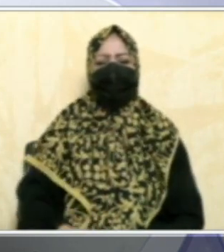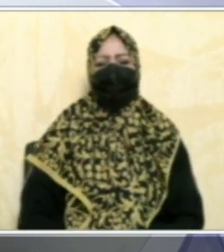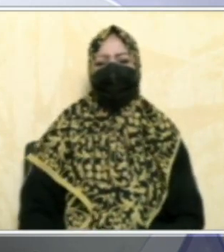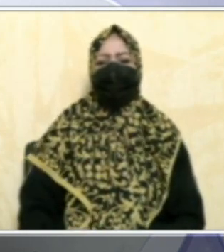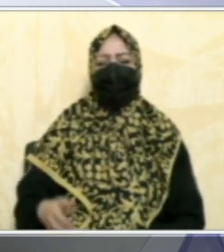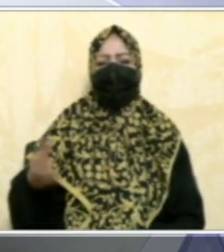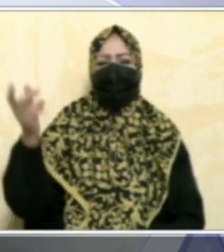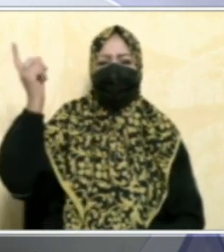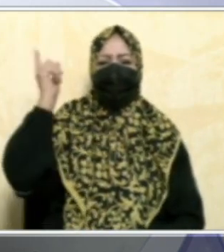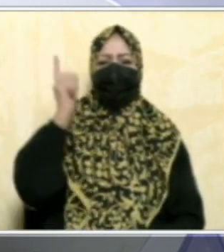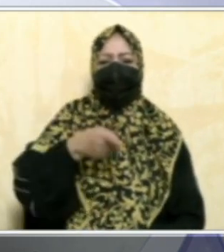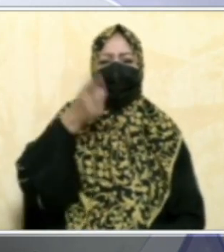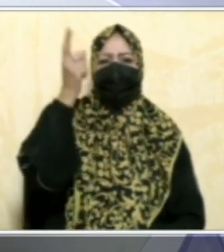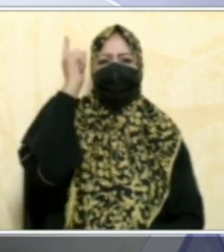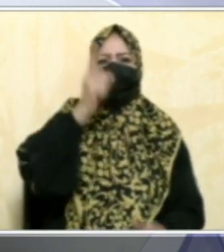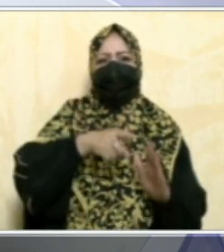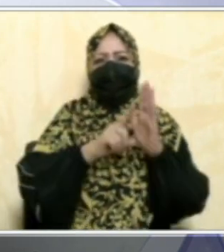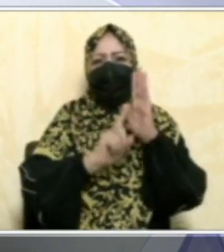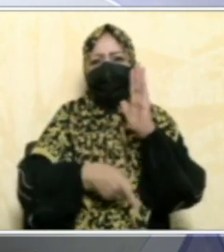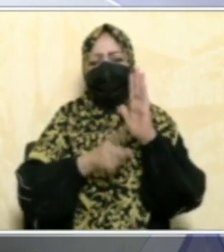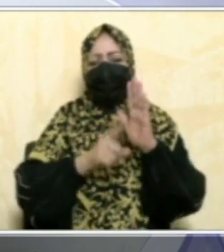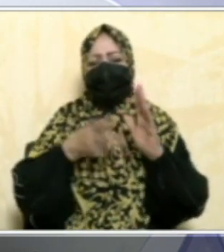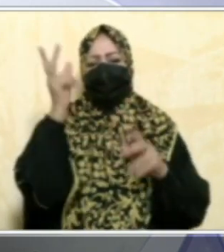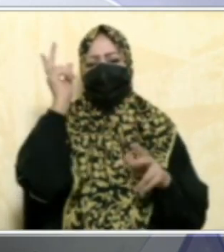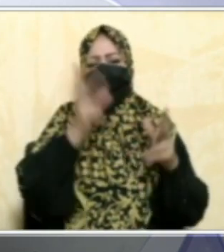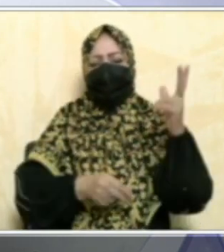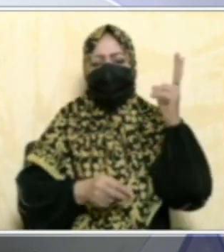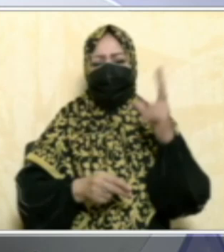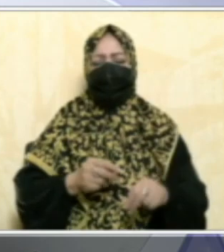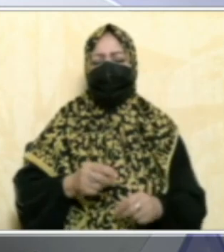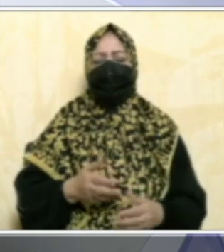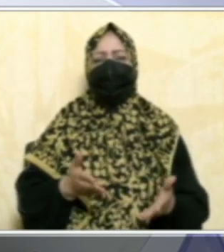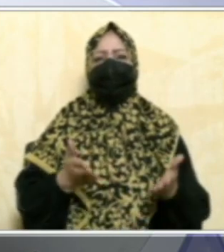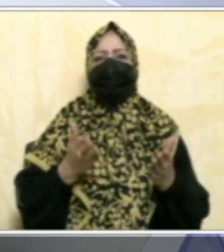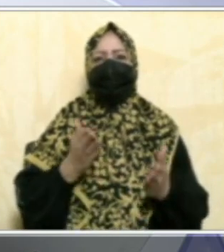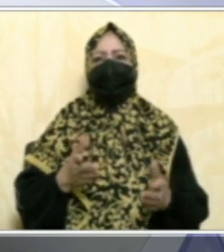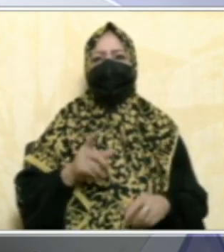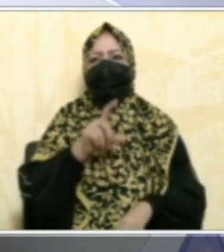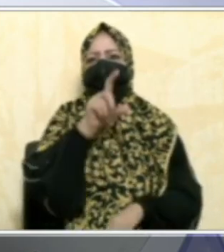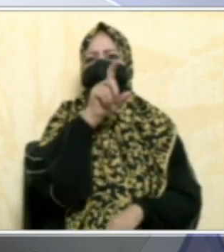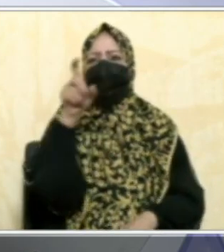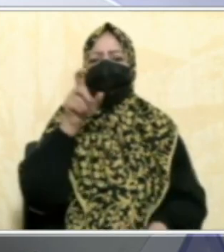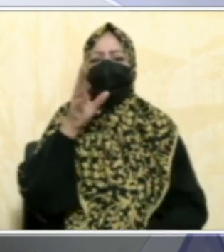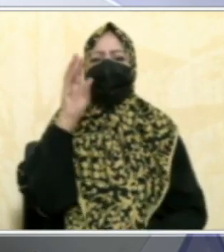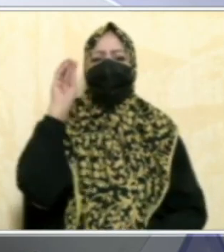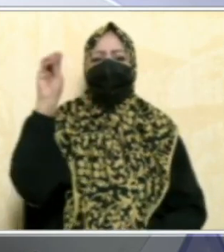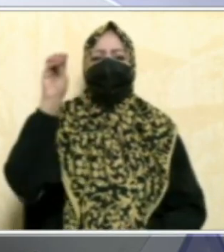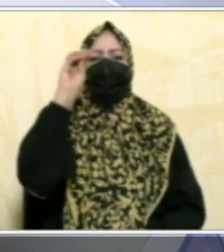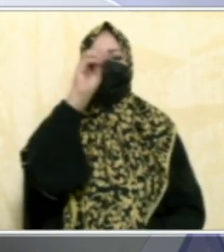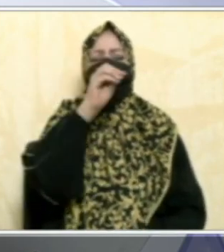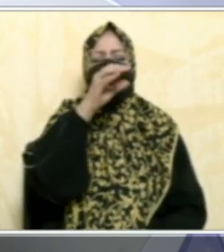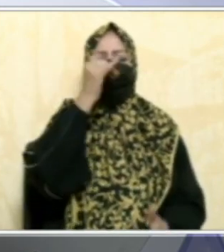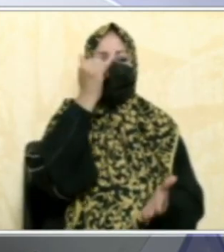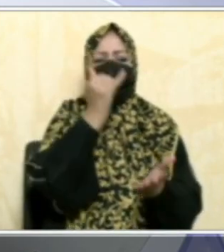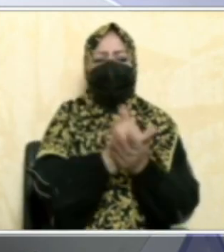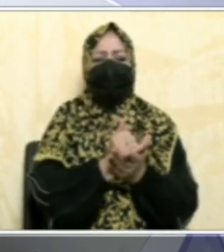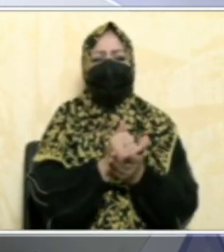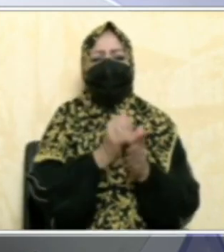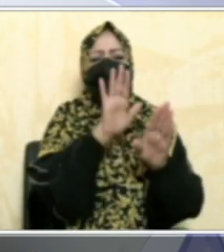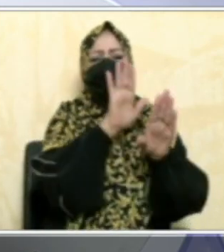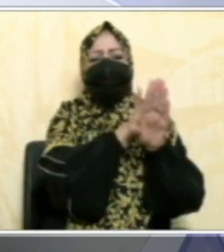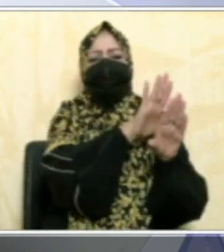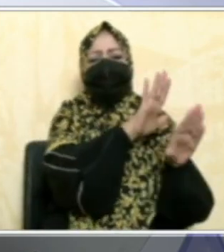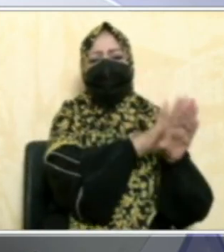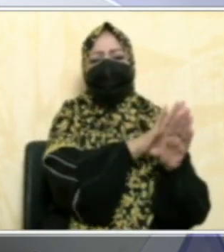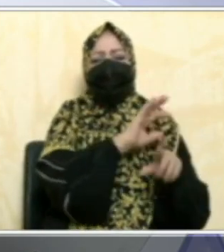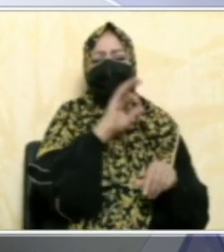العذاب. وينبغي على كل مسلم وجوبا شرعيا أن ينصر إخوانه الذين يعني ينكل بهم